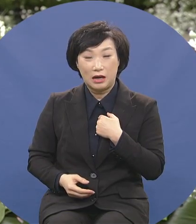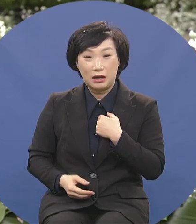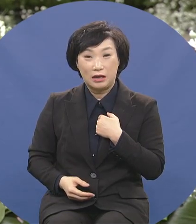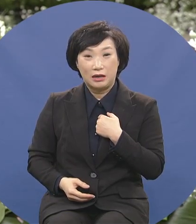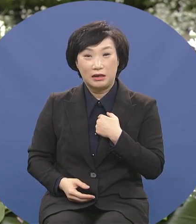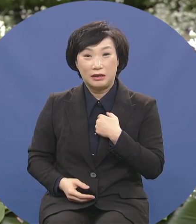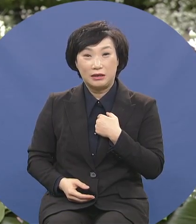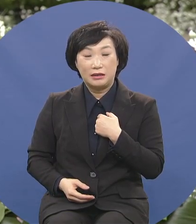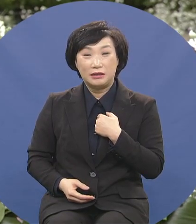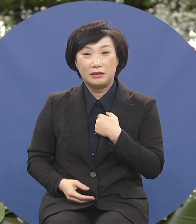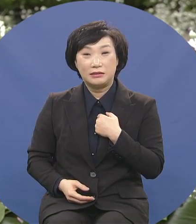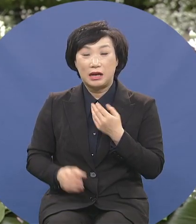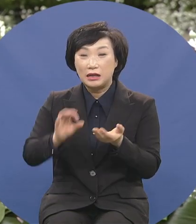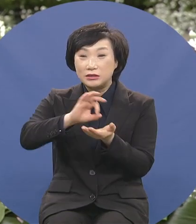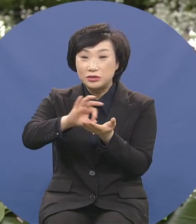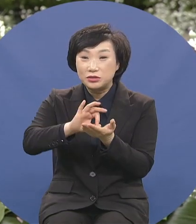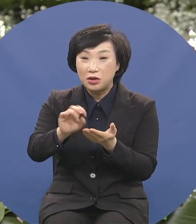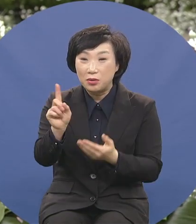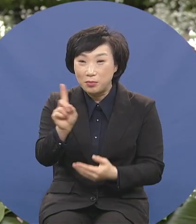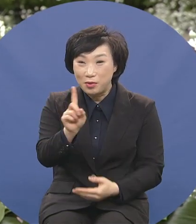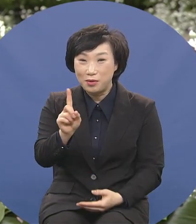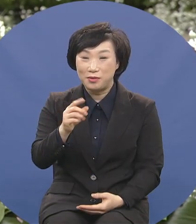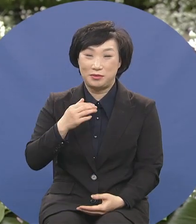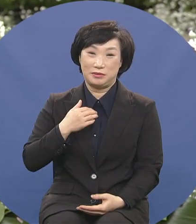어떻게 활용했으며